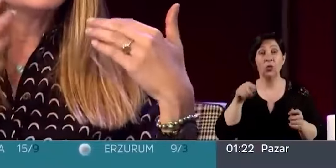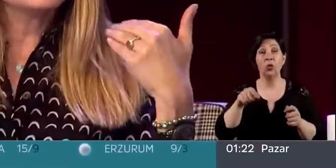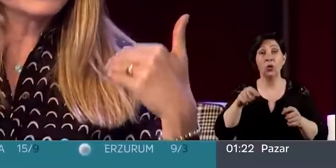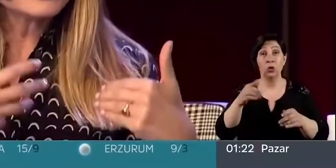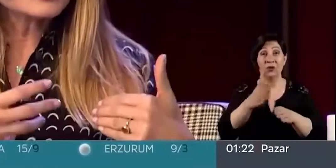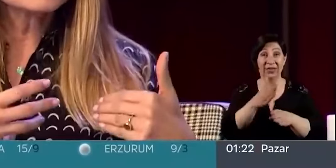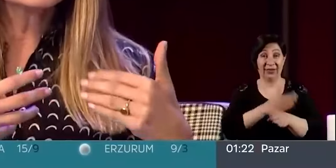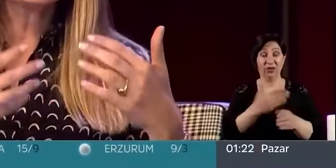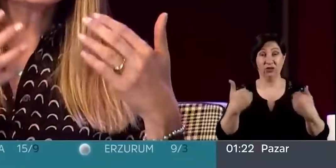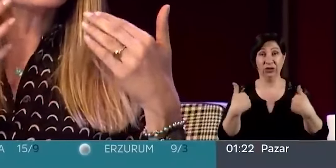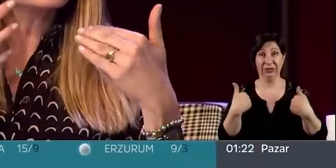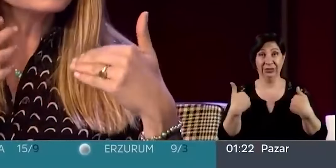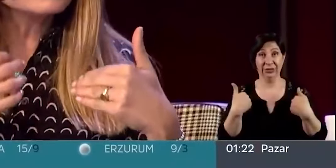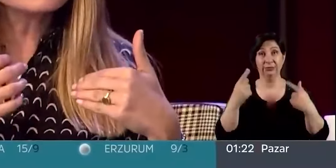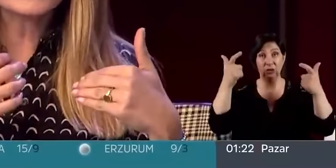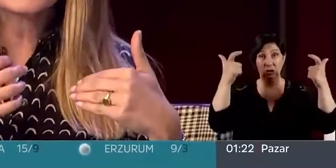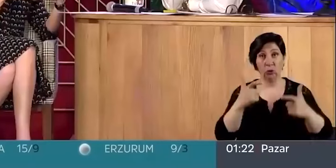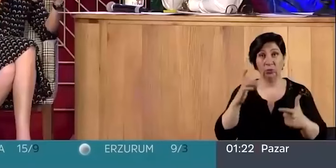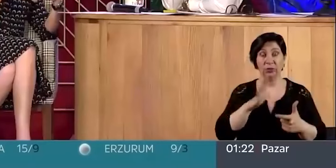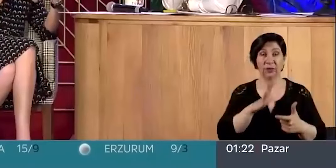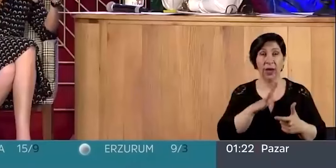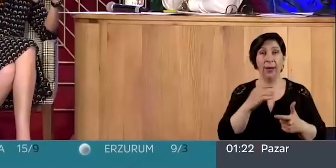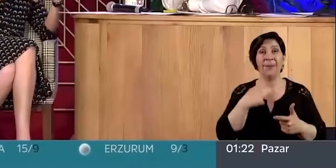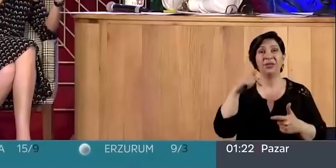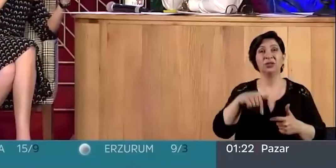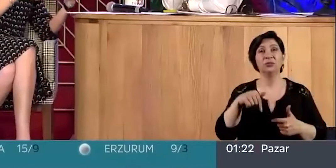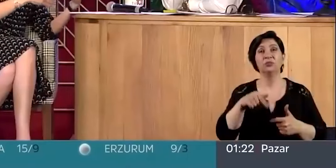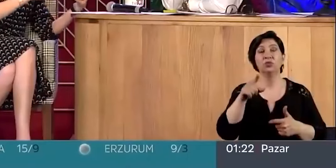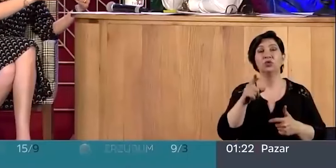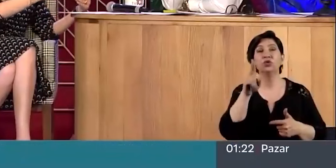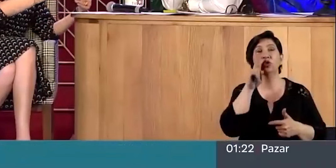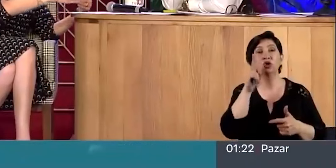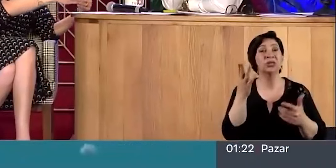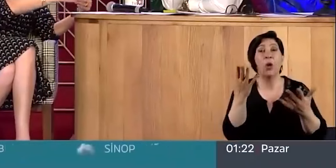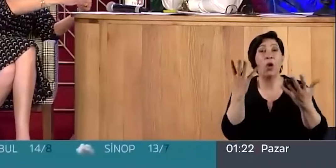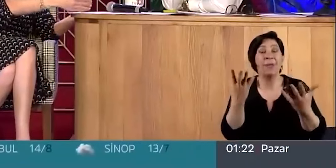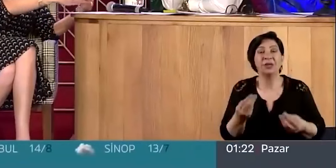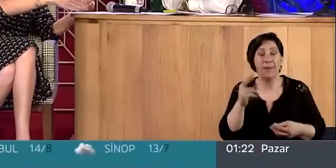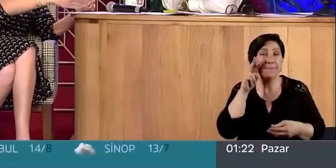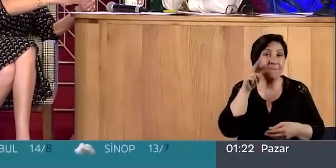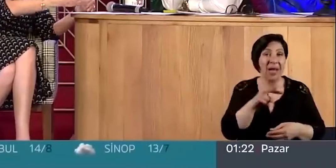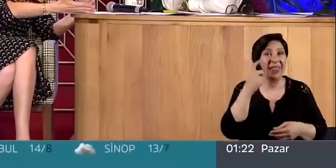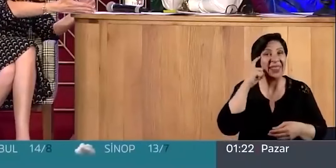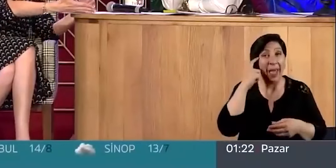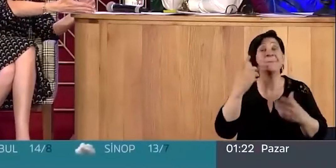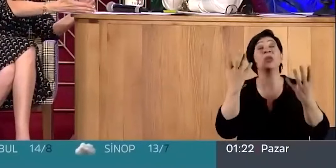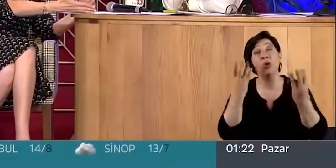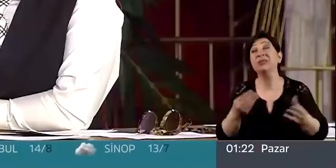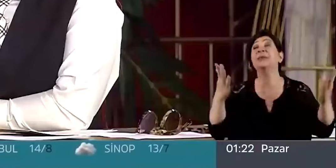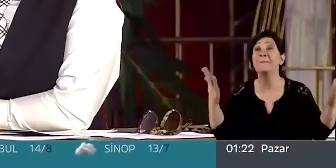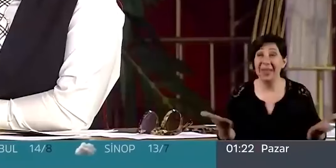ülkenin vatandaşlarıyız. Bir sorumluluğumuz var. Ben şimdi bunun sonucunun ne olabileceğini bakarak tahmin etsem